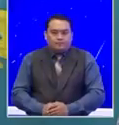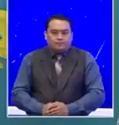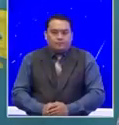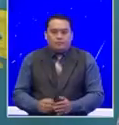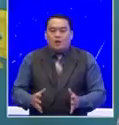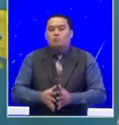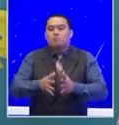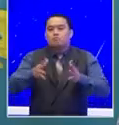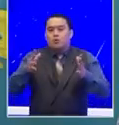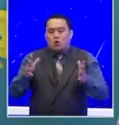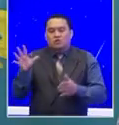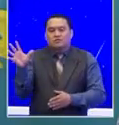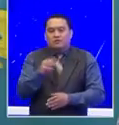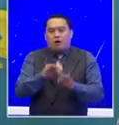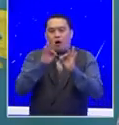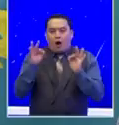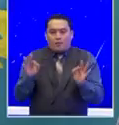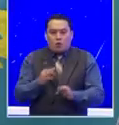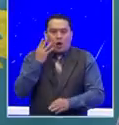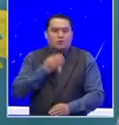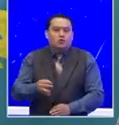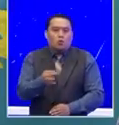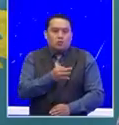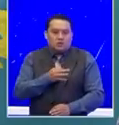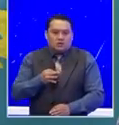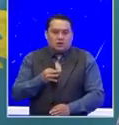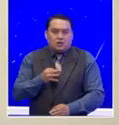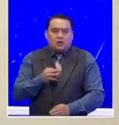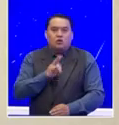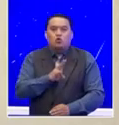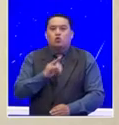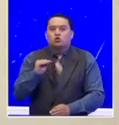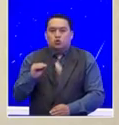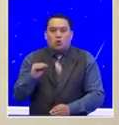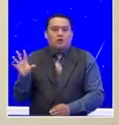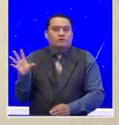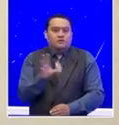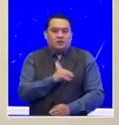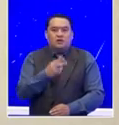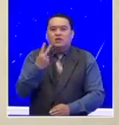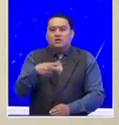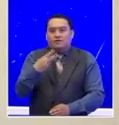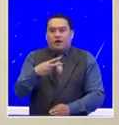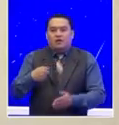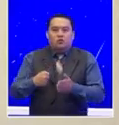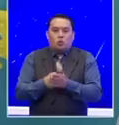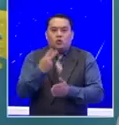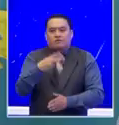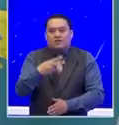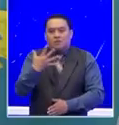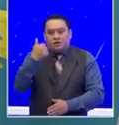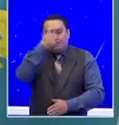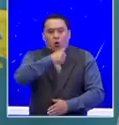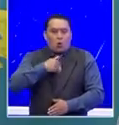Больше всего объемов Алматинской области по «Нурлы жол». В целом, мне 20-дан 25 жылға